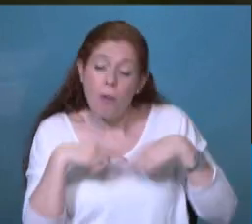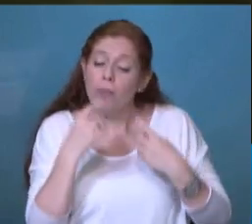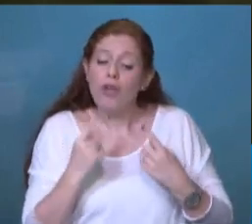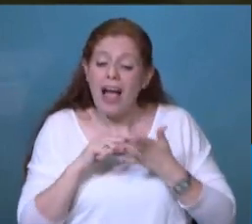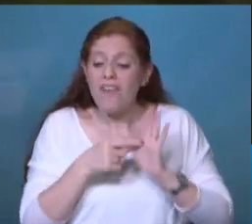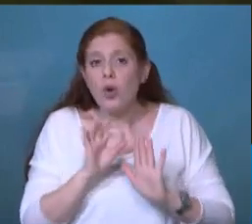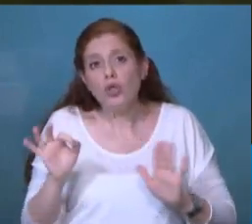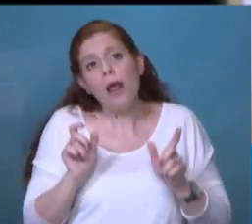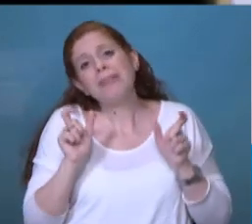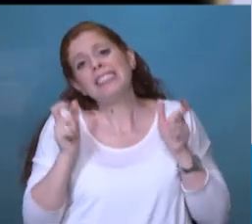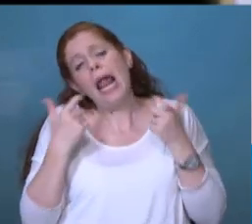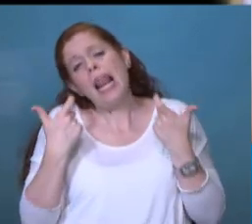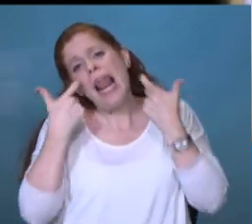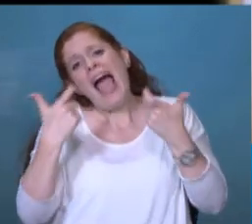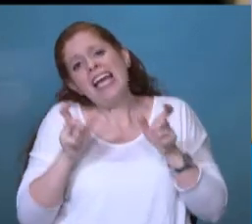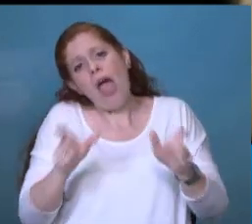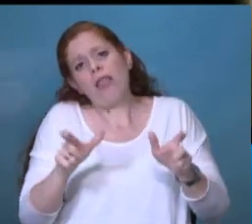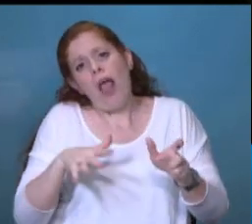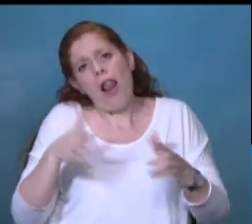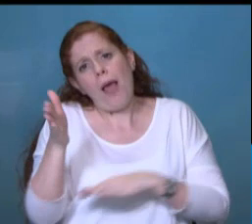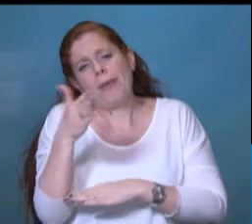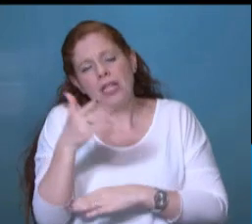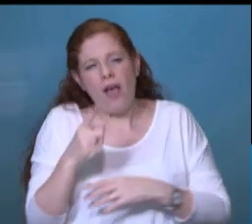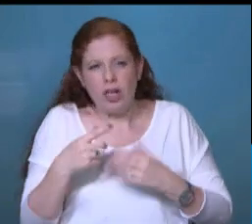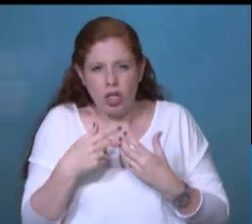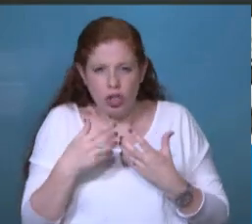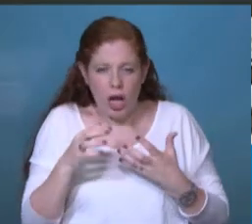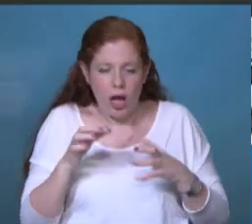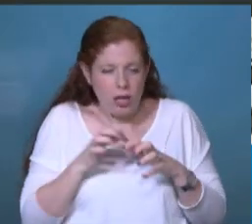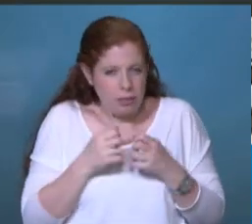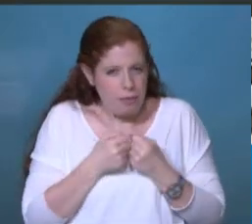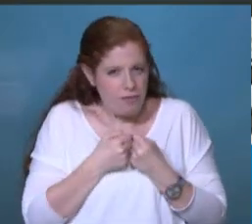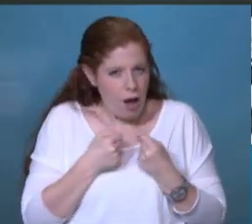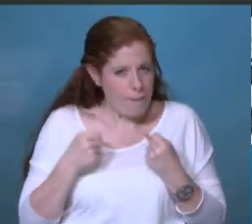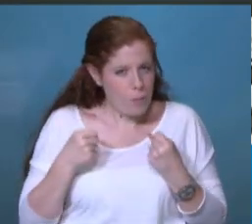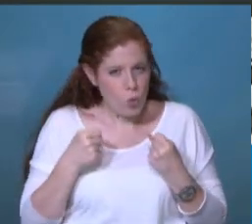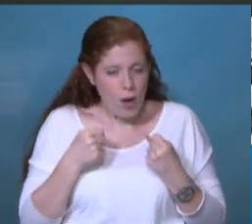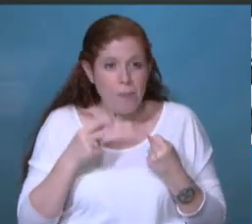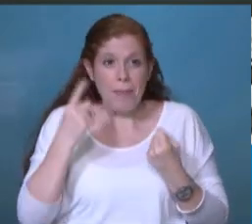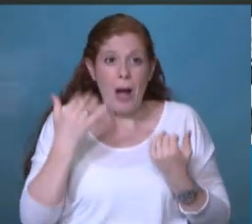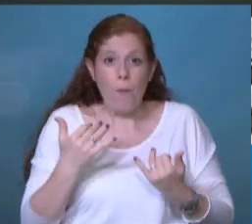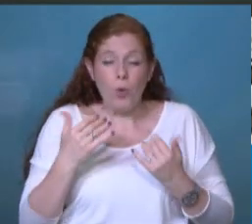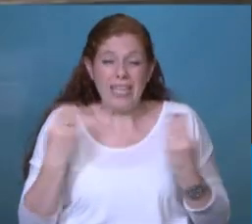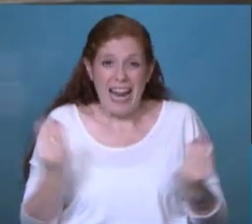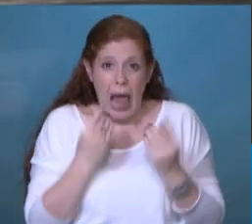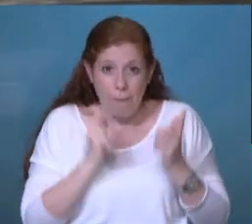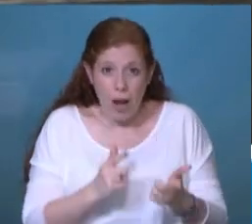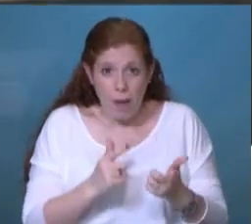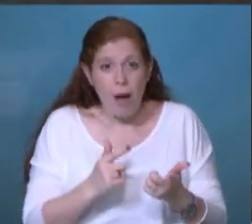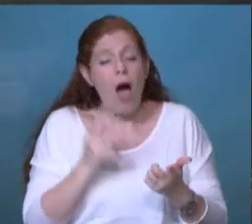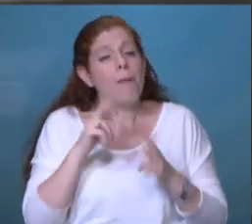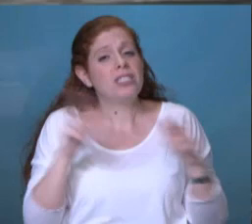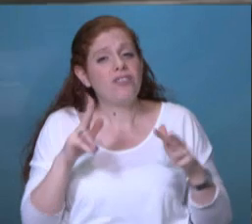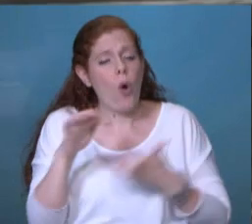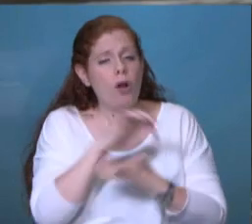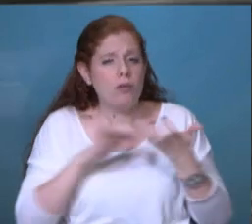כוונותיהם הגנתיות בלבד, אבל כאשר העצבים מתוחים כל כך, עם כמות כלי המלחמה המוזרמת לאזור, יכול המצב להידרדר